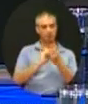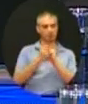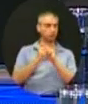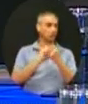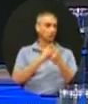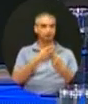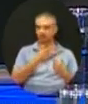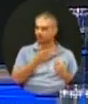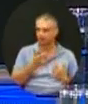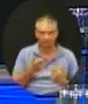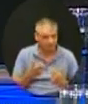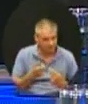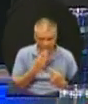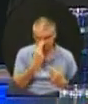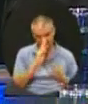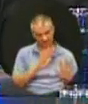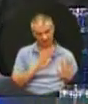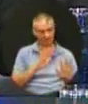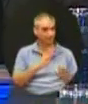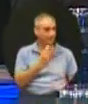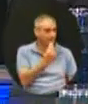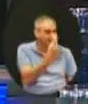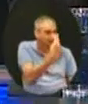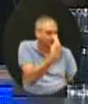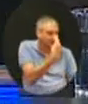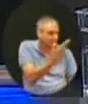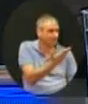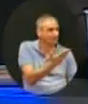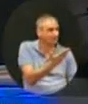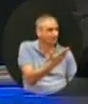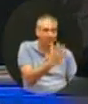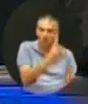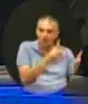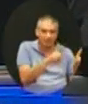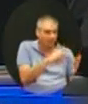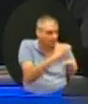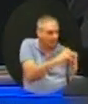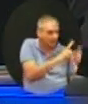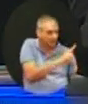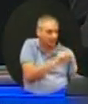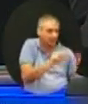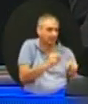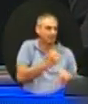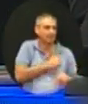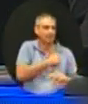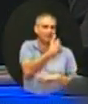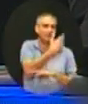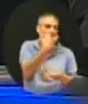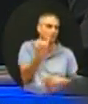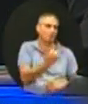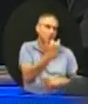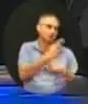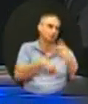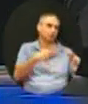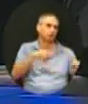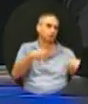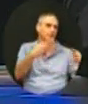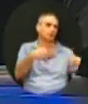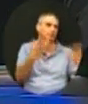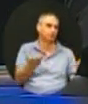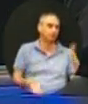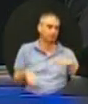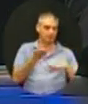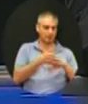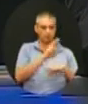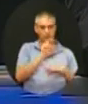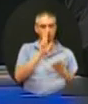ו שקה י תנסי לעקוב זה אותו תהליך כמעט בכל נושא של דת המדינה קורה פעם אחר פעם מעלים את